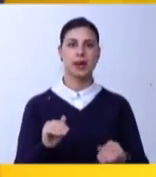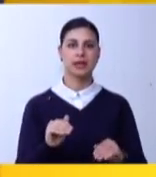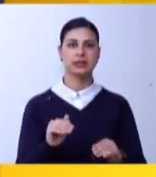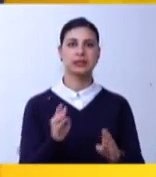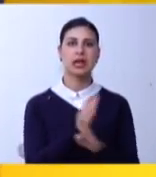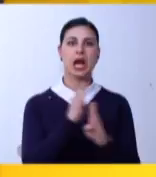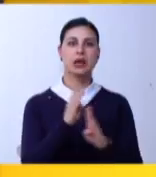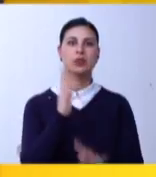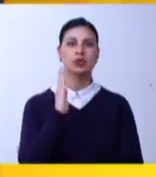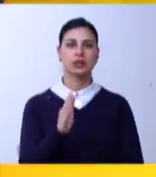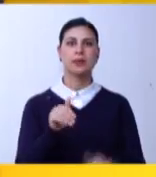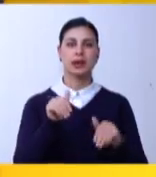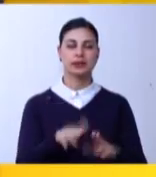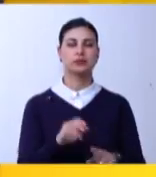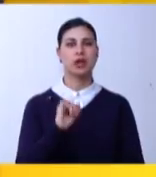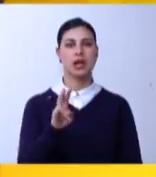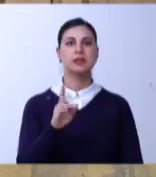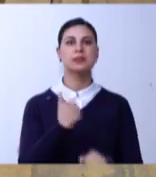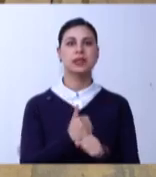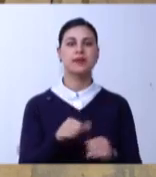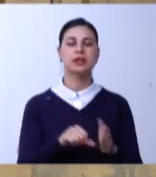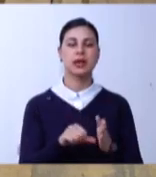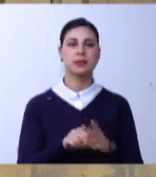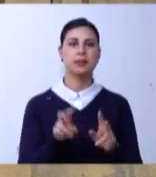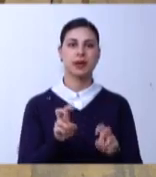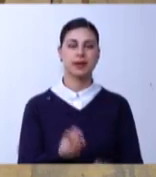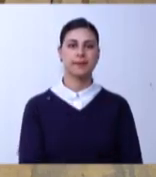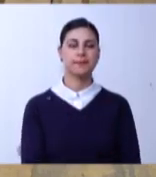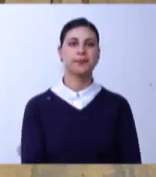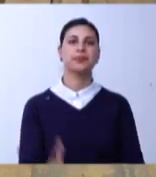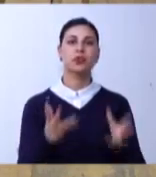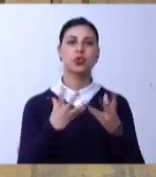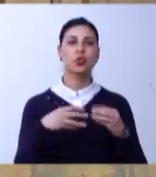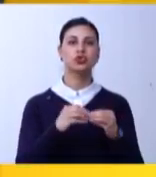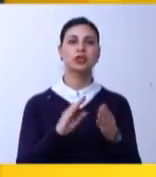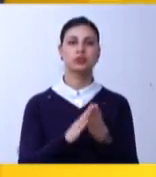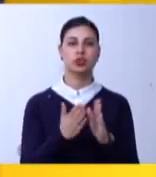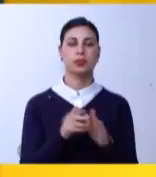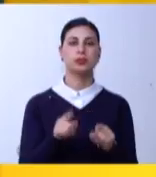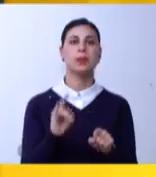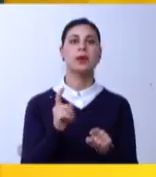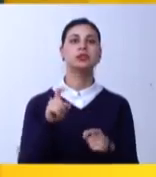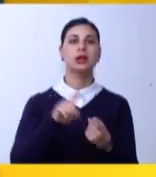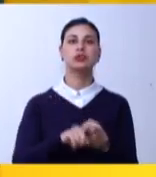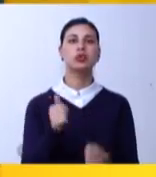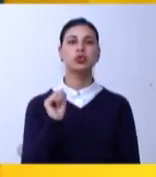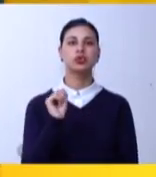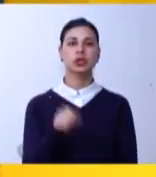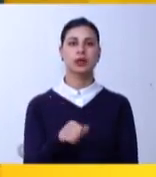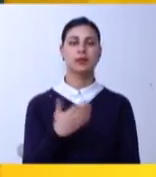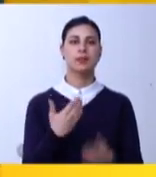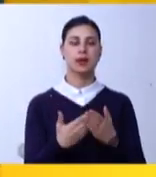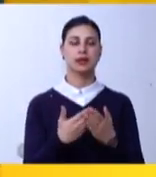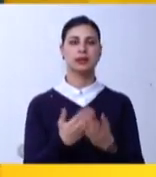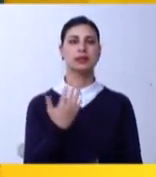გარემო იქნება გადამწყვეტი ან თავარი დამხმარე კომპონენტი. ოჯახის პირობებში ამ ბავშვთან დაკავშირებით როგორ შეიძლება